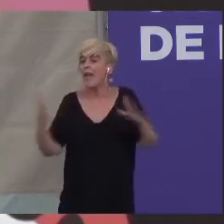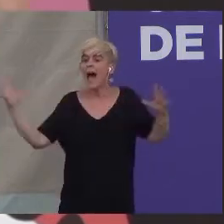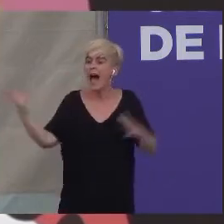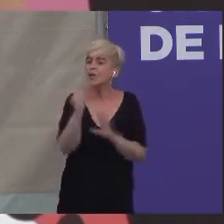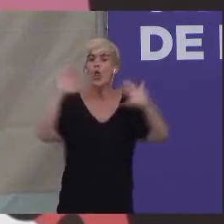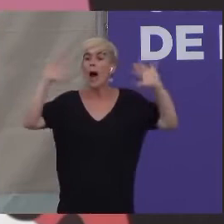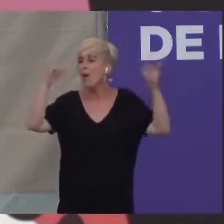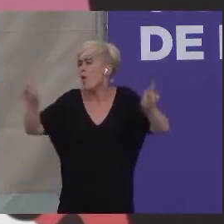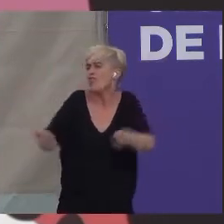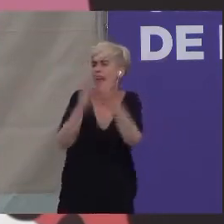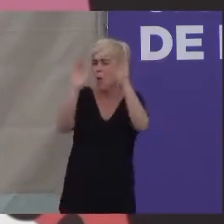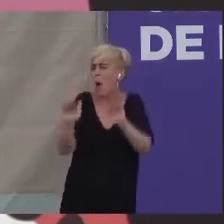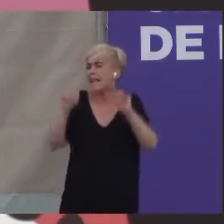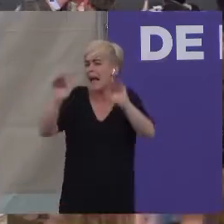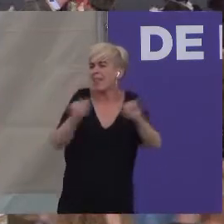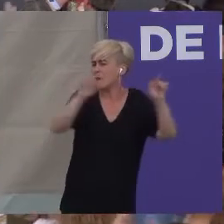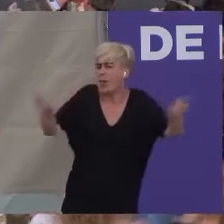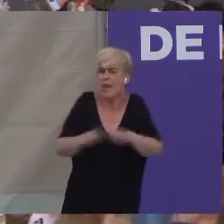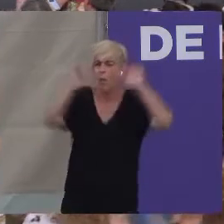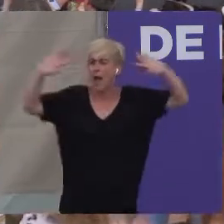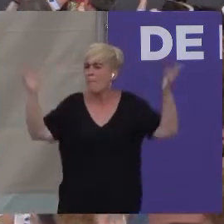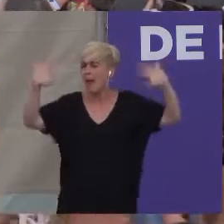sense diferència de qui està parlant.